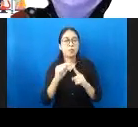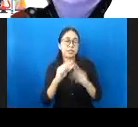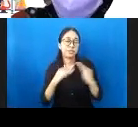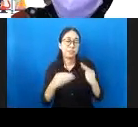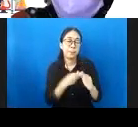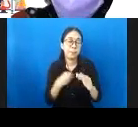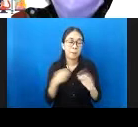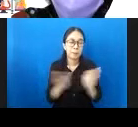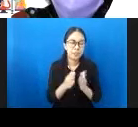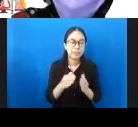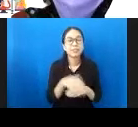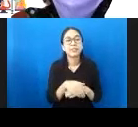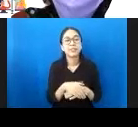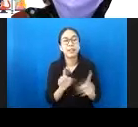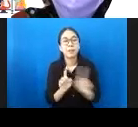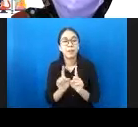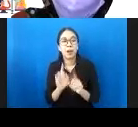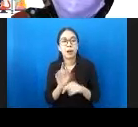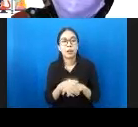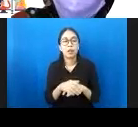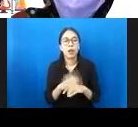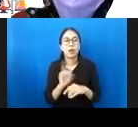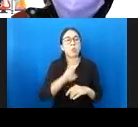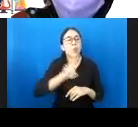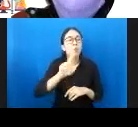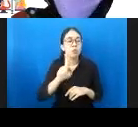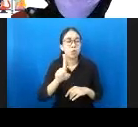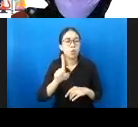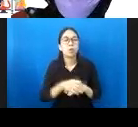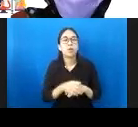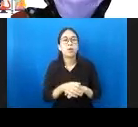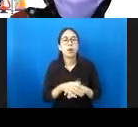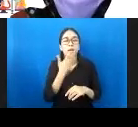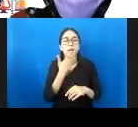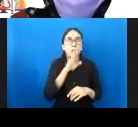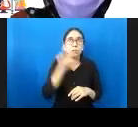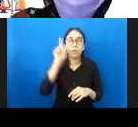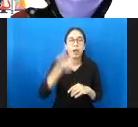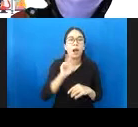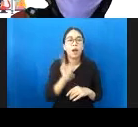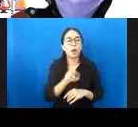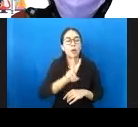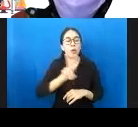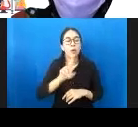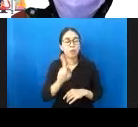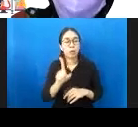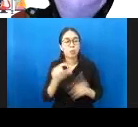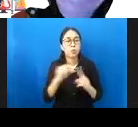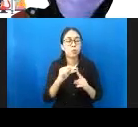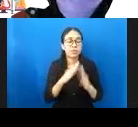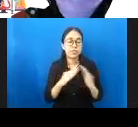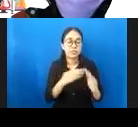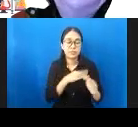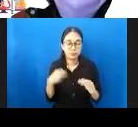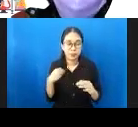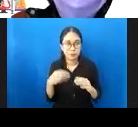21 puskesmas dari awal sampai tahun 2021. Alhamdulillah sudah ada 21 puskesmas dampingan